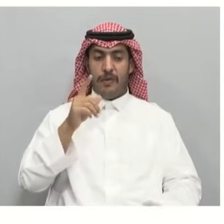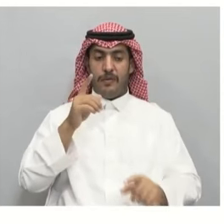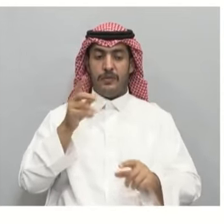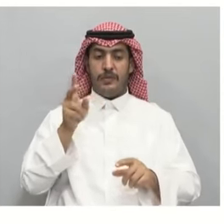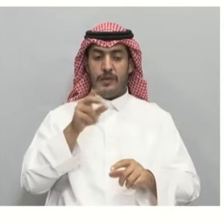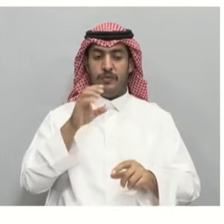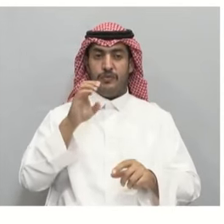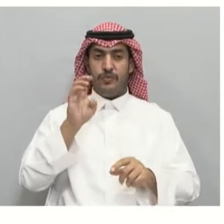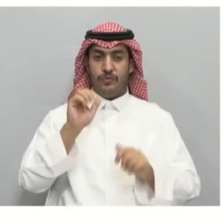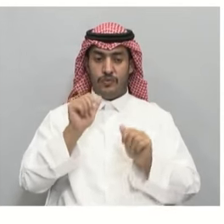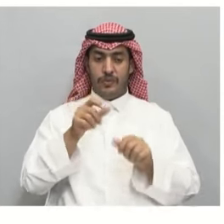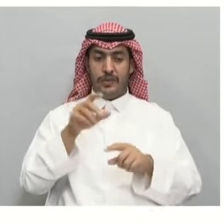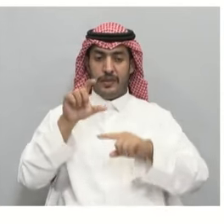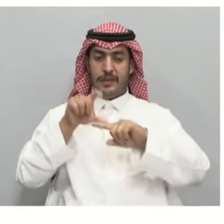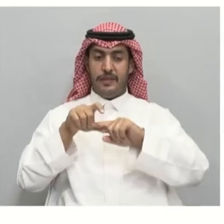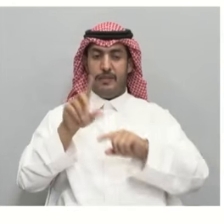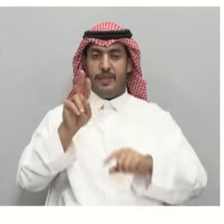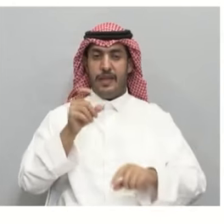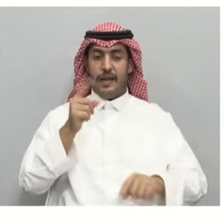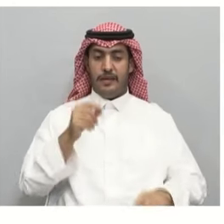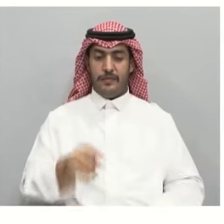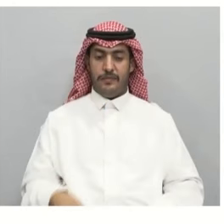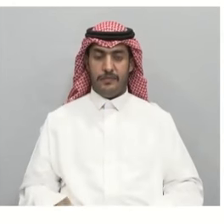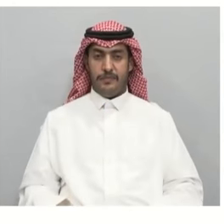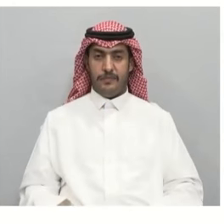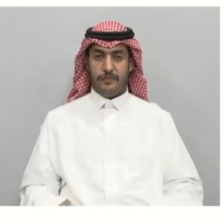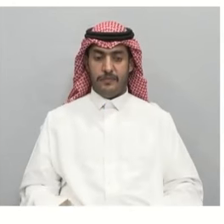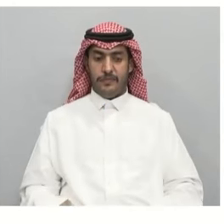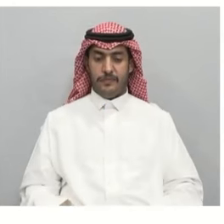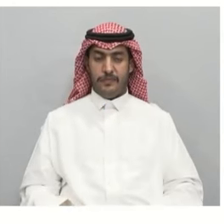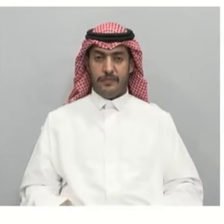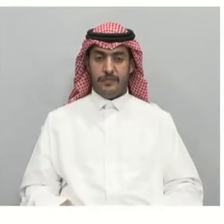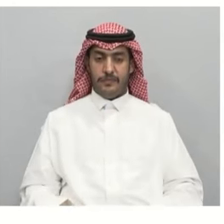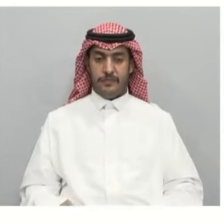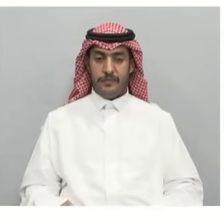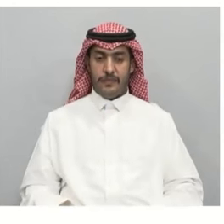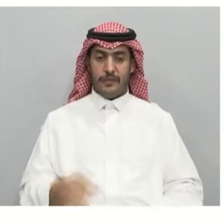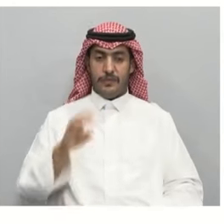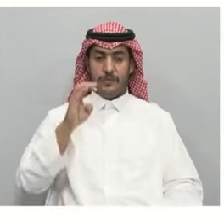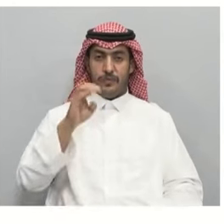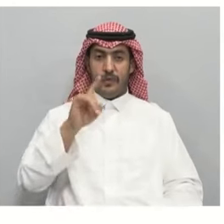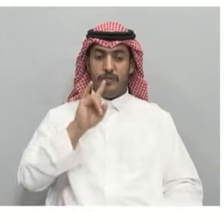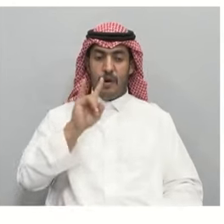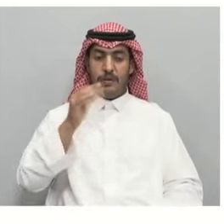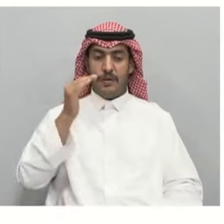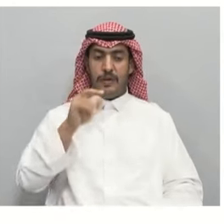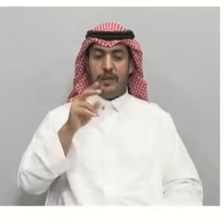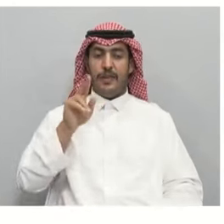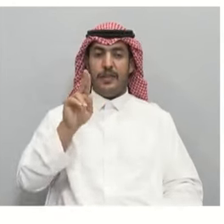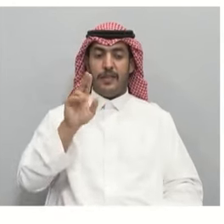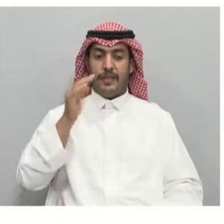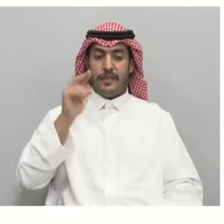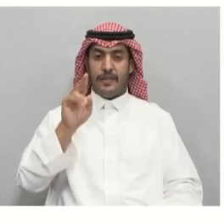الجهد تقسيم التيار طيب لانه عطاني المعطيات ان الجهد 110 فولت والتيار 10